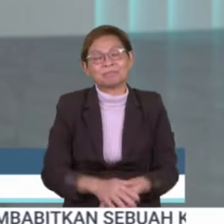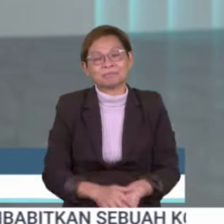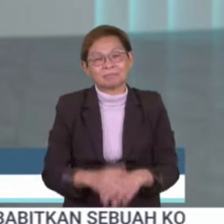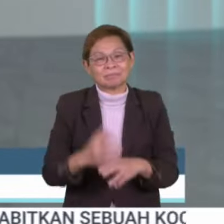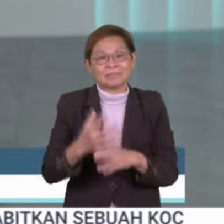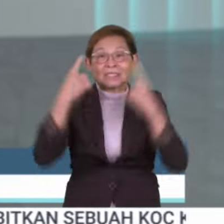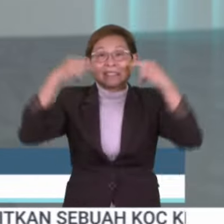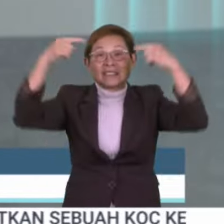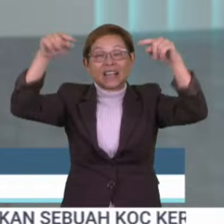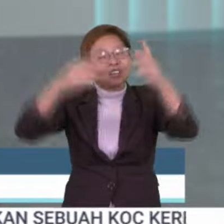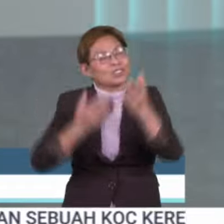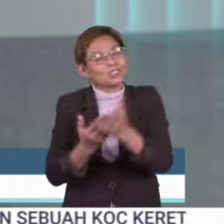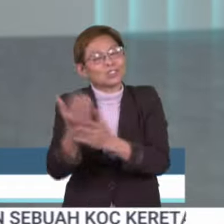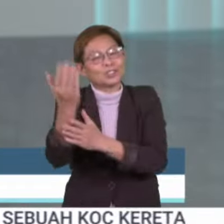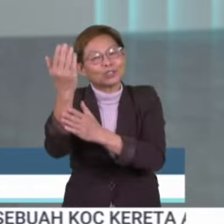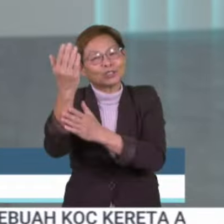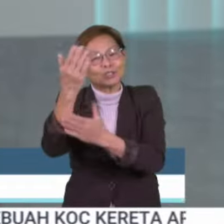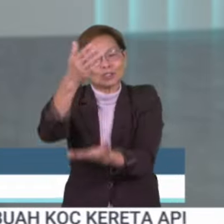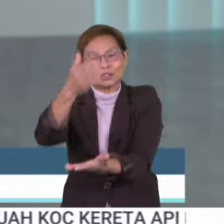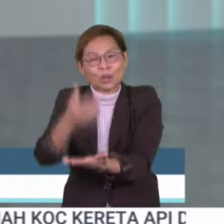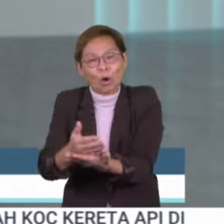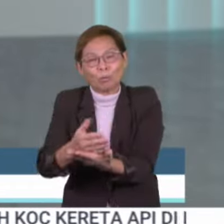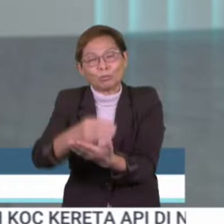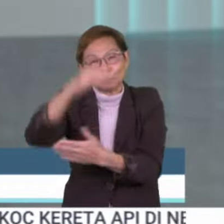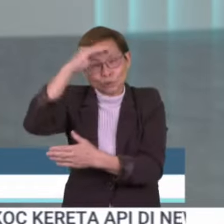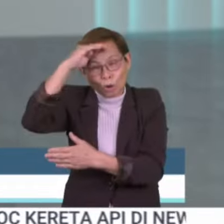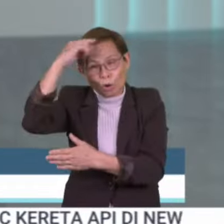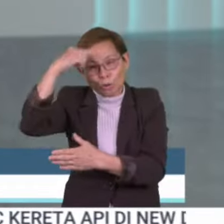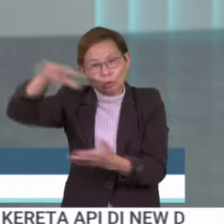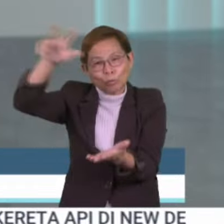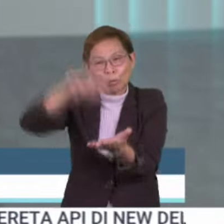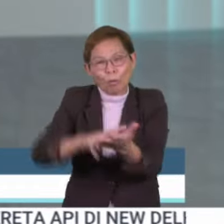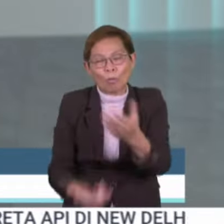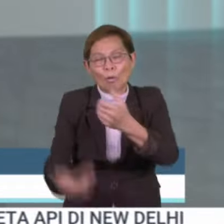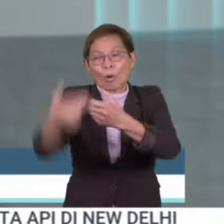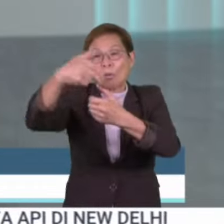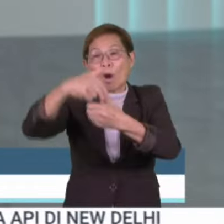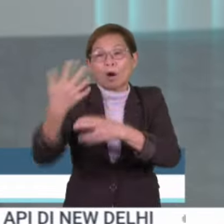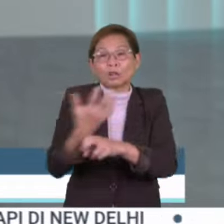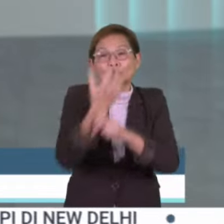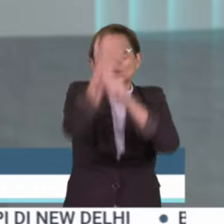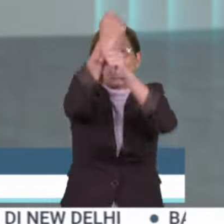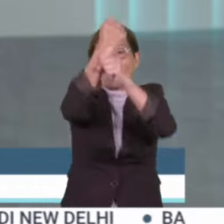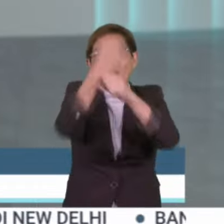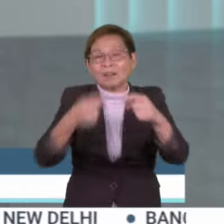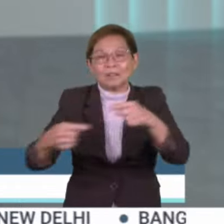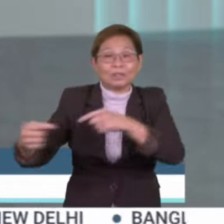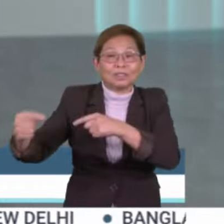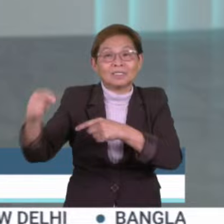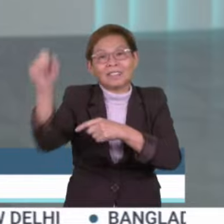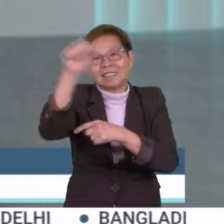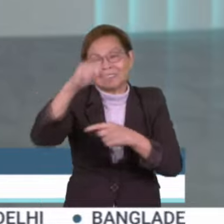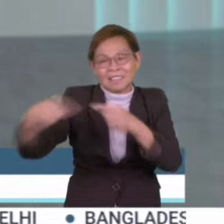kerjaan ini sekaligus penyekat hasrat harimau Selatan untuk mengesahkan kejuaraan Liga Super